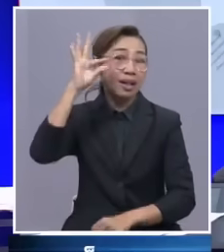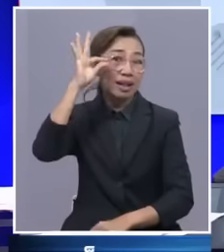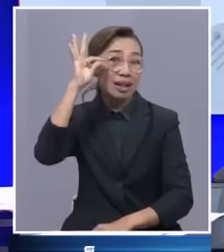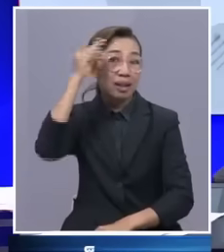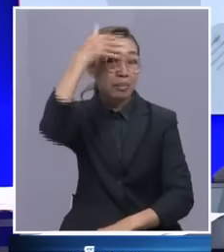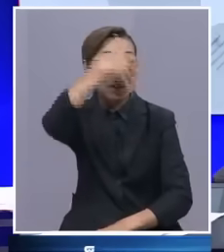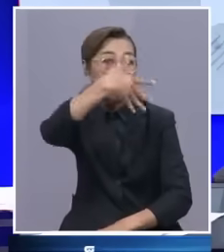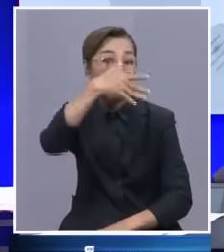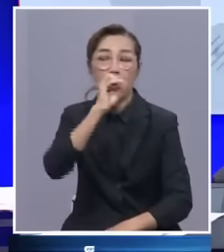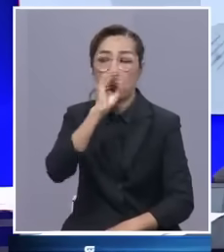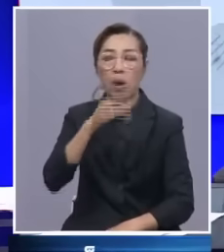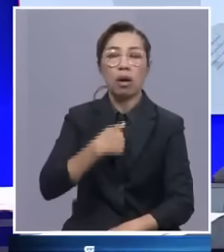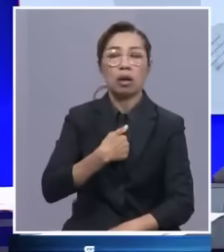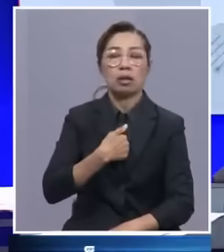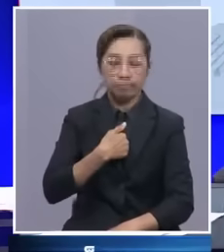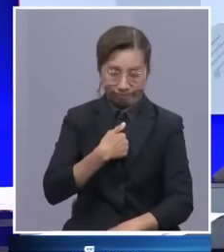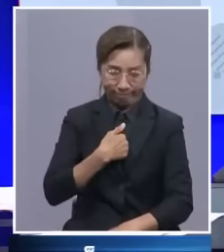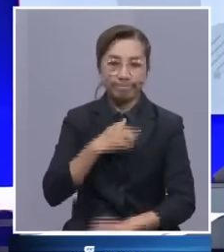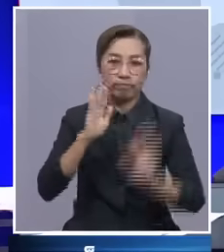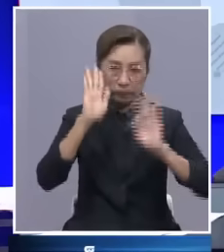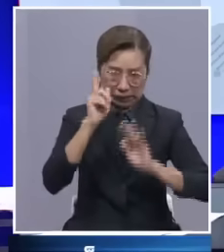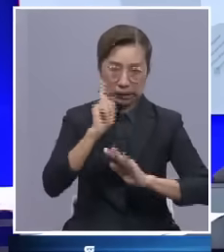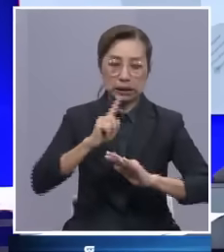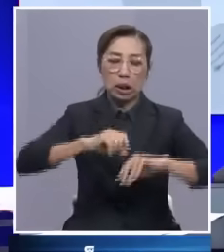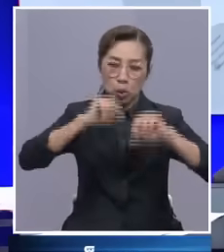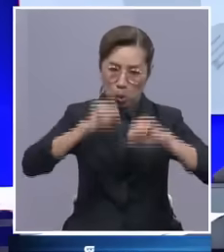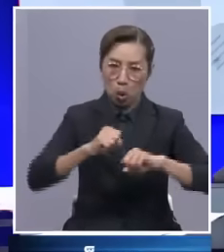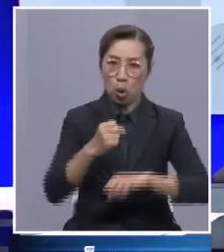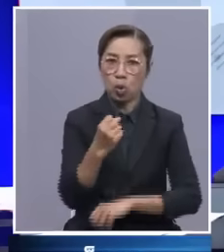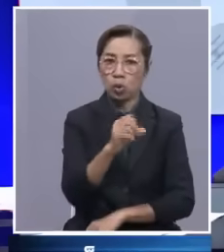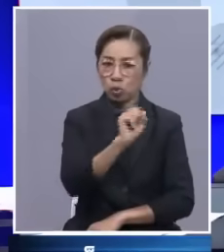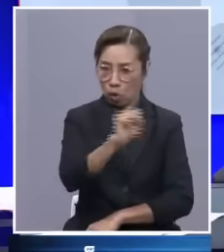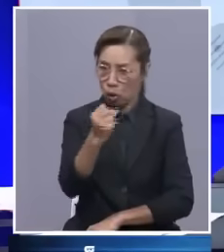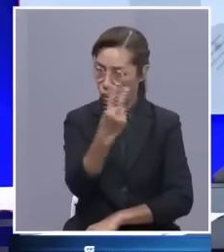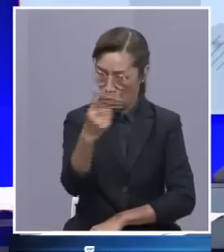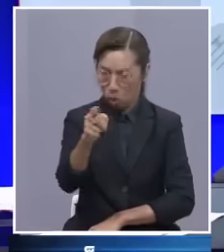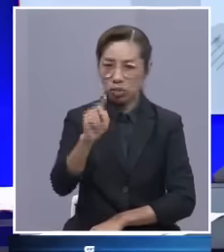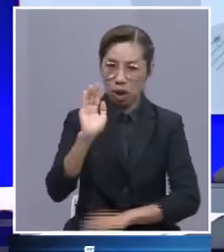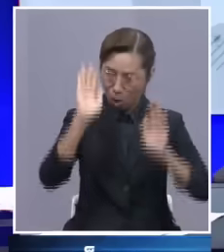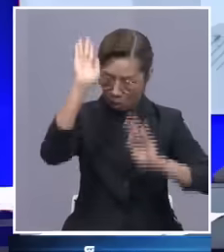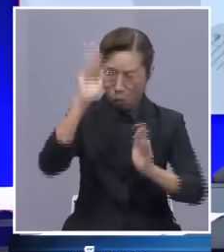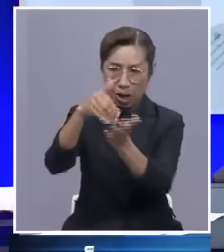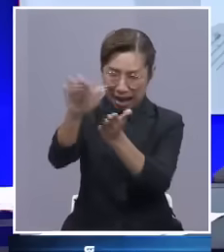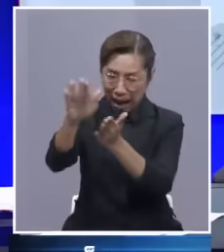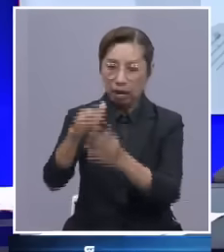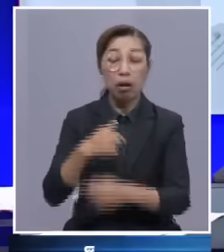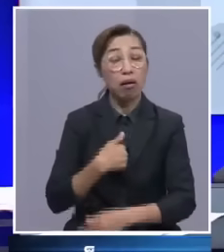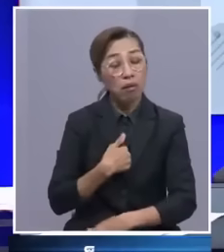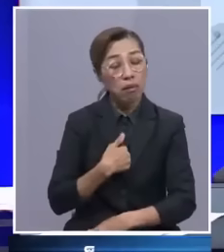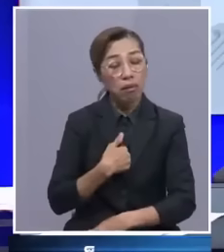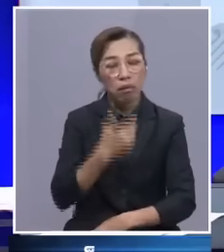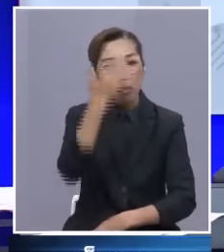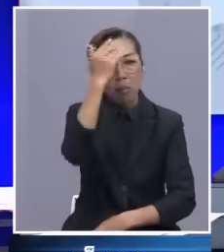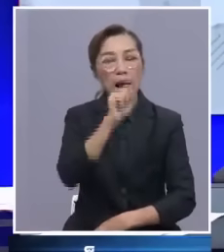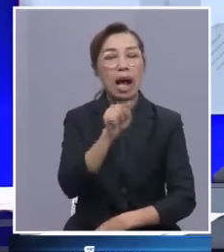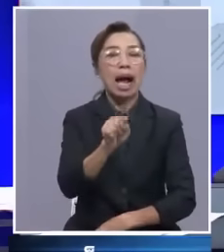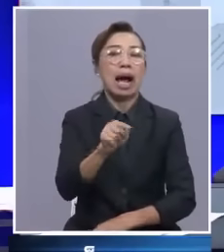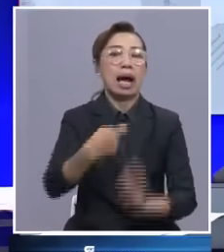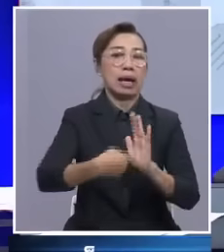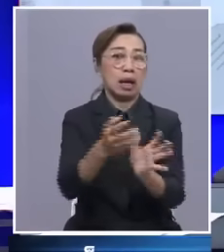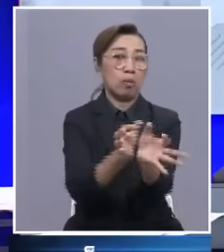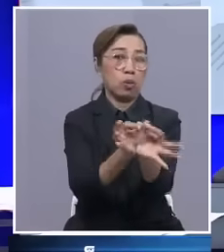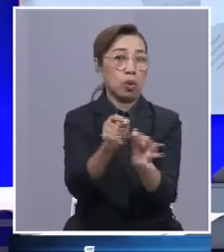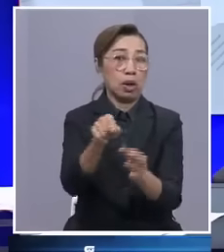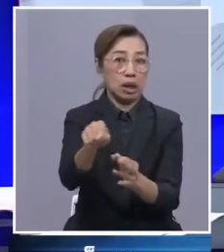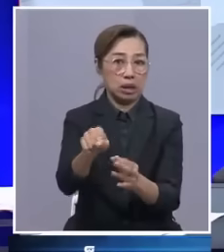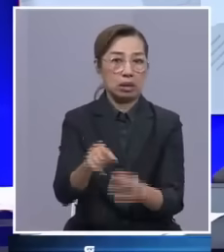ต์แล้วก็ยืนยันเลยตัวเองมีมติขับออกแล้วคราวนี้พอเราไปตรวจค้นเนี่ยที่เขาออกมาชี้แจงก็เพราะว่าหนึ่งในผู้